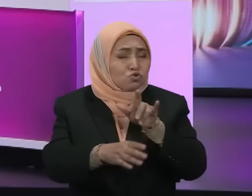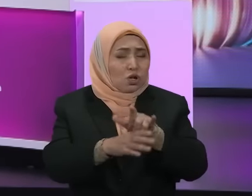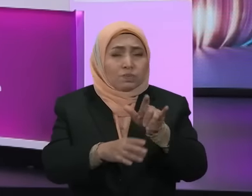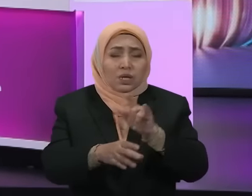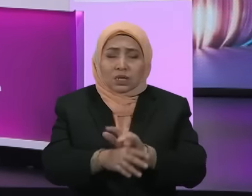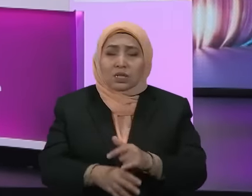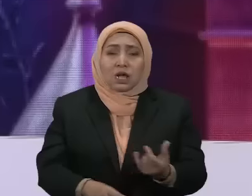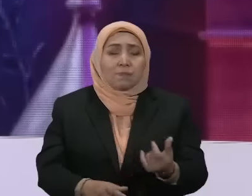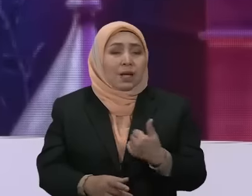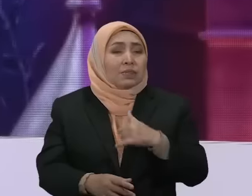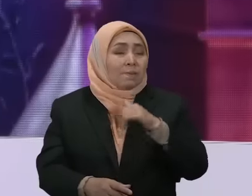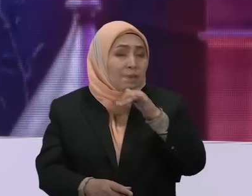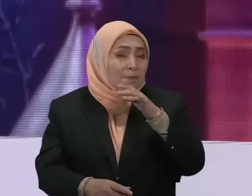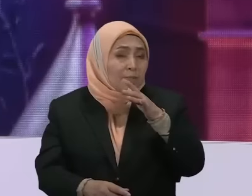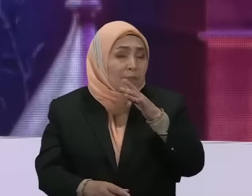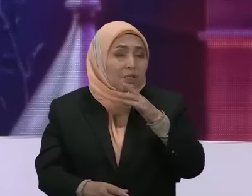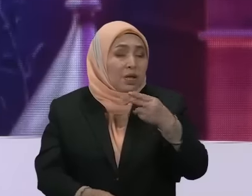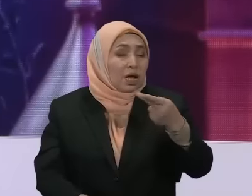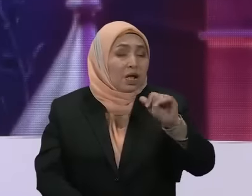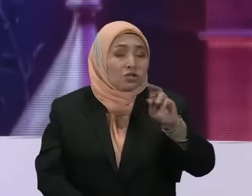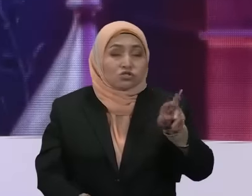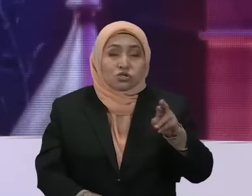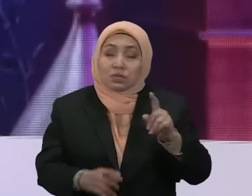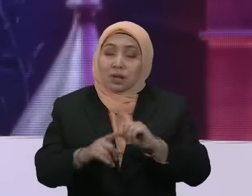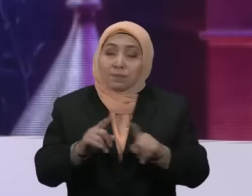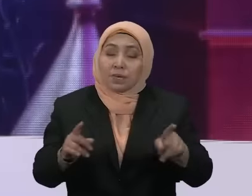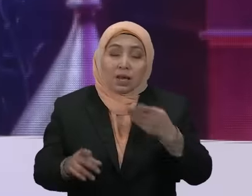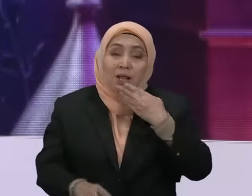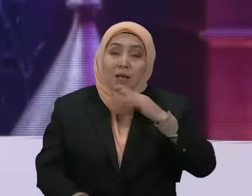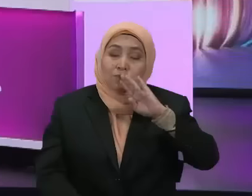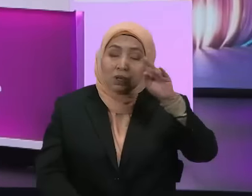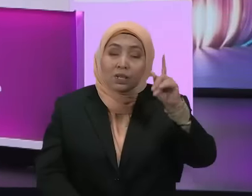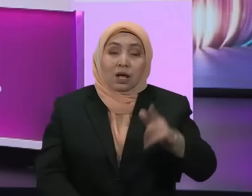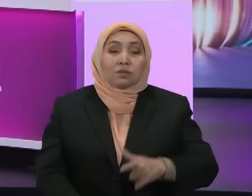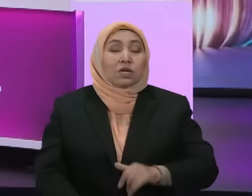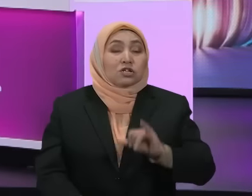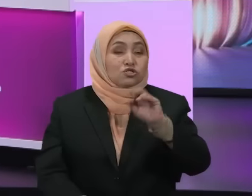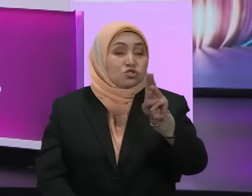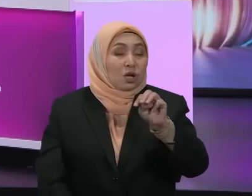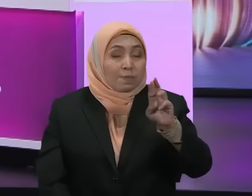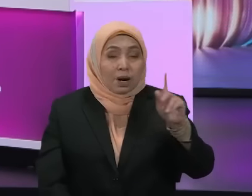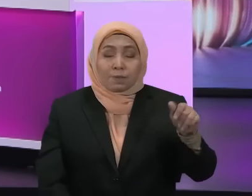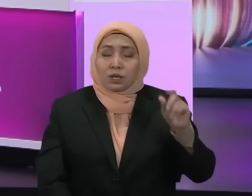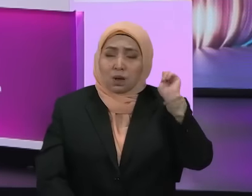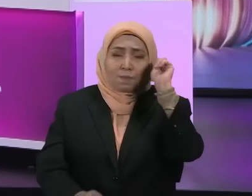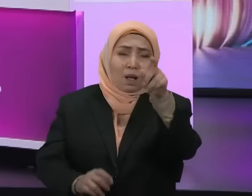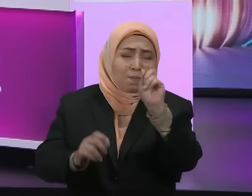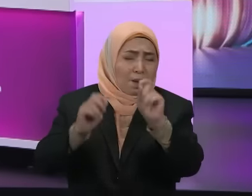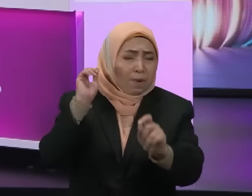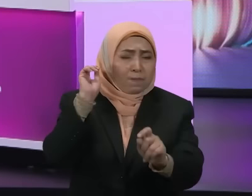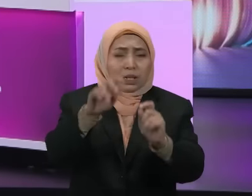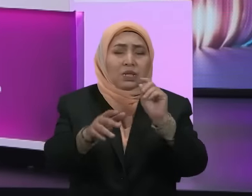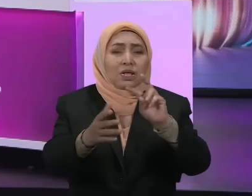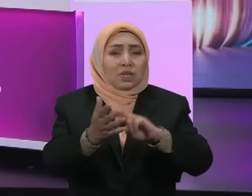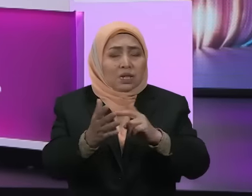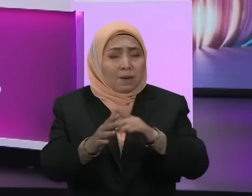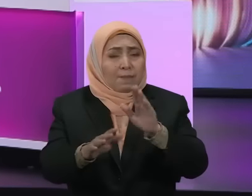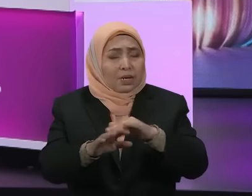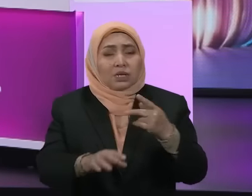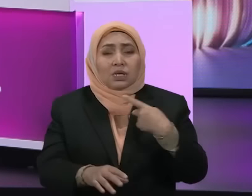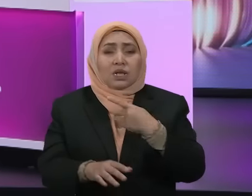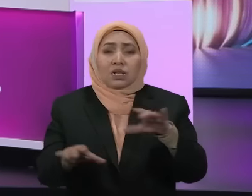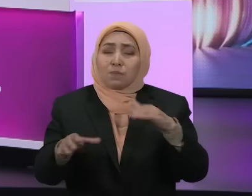dia goda pula si Hajar. Tetapi Alhamdulillah, bila dijamrahkan syaitan tersebut sebagai satu lambang kepada kita, nak buat baik ni